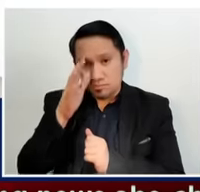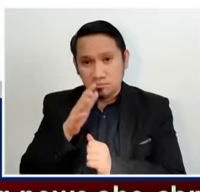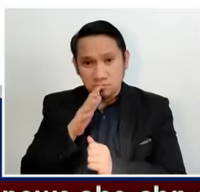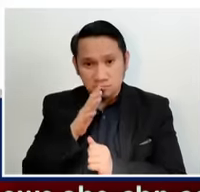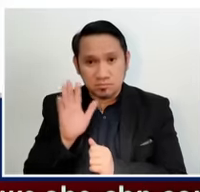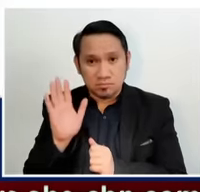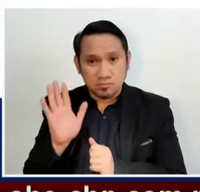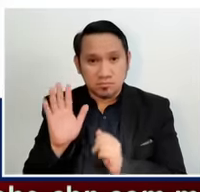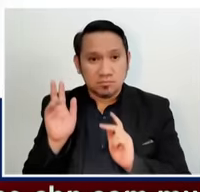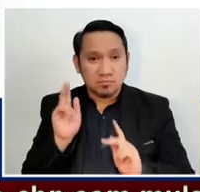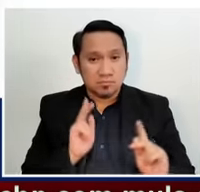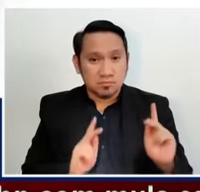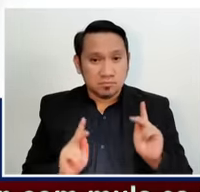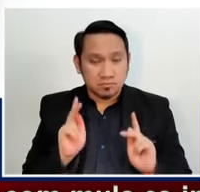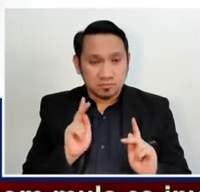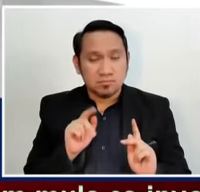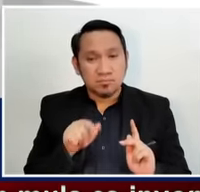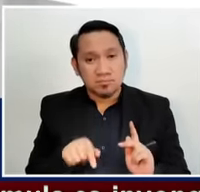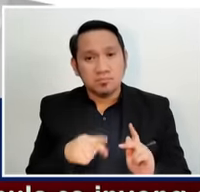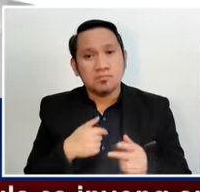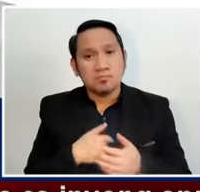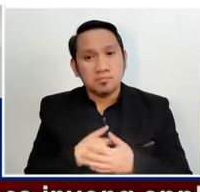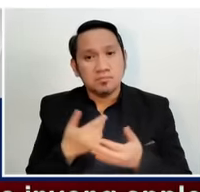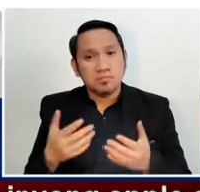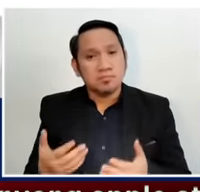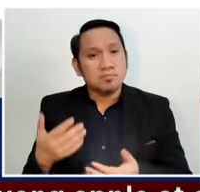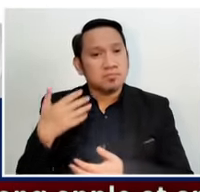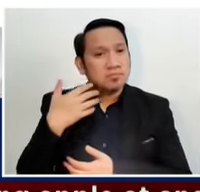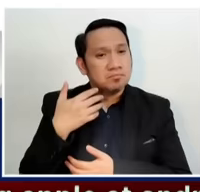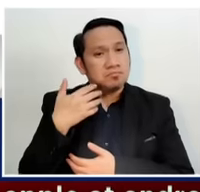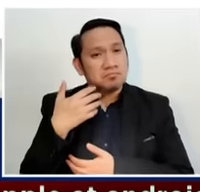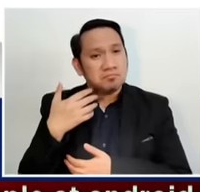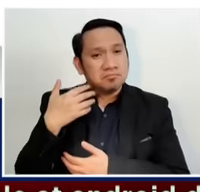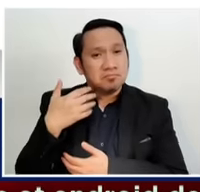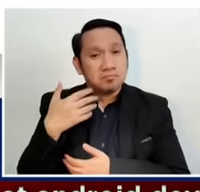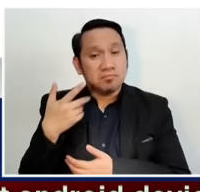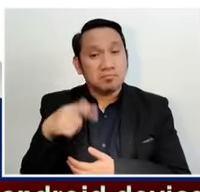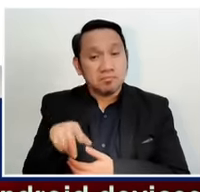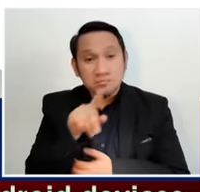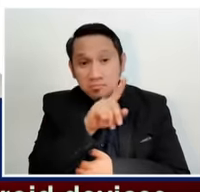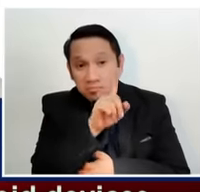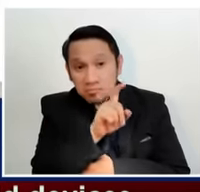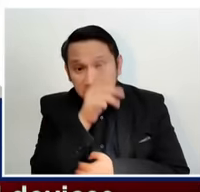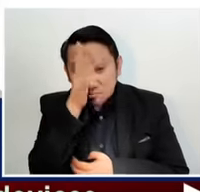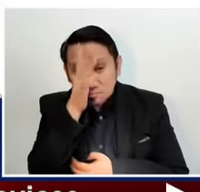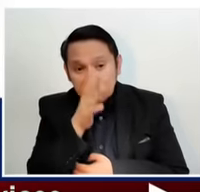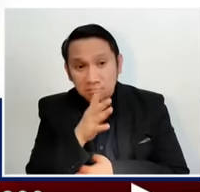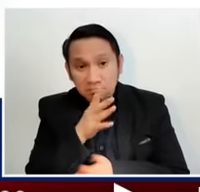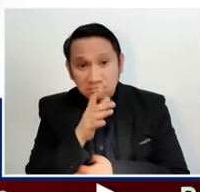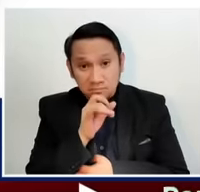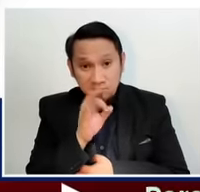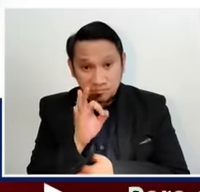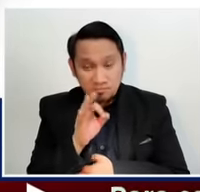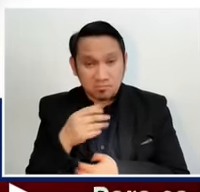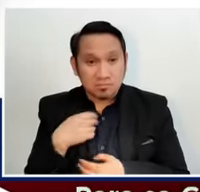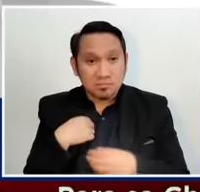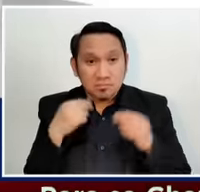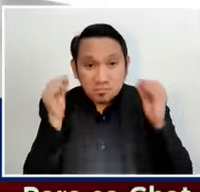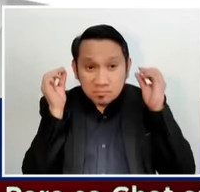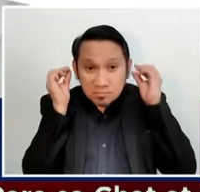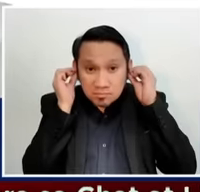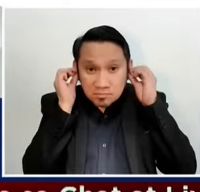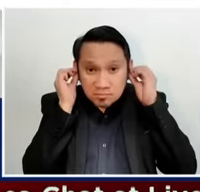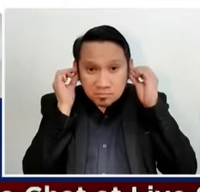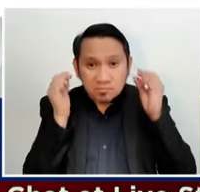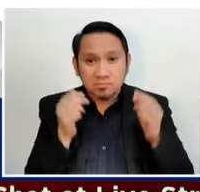singer. Bumaba ng stage si JK at kinarga ang sanggol matapos tanungin ang mga magulang kung may earmuffs o pantakip ito sa